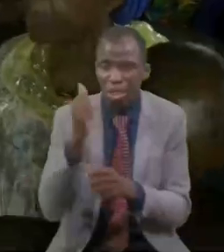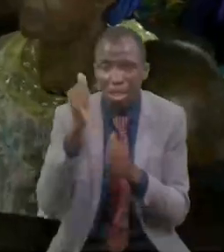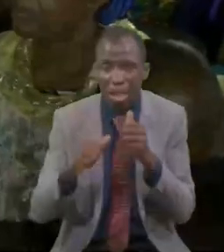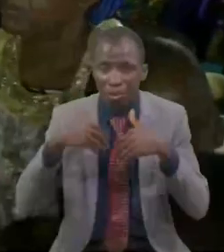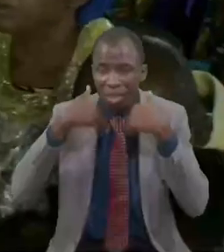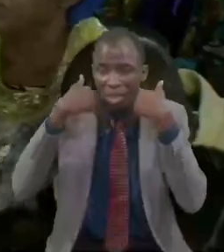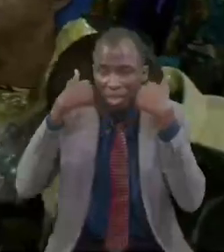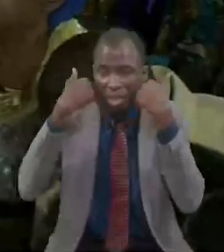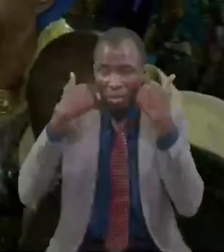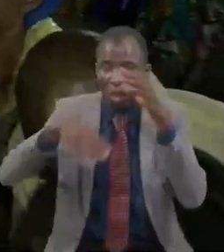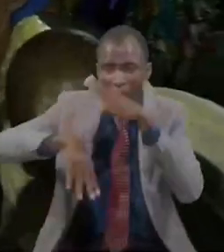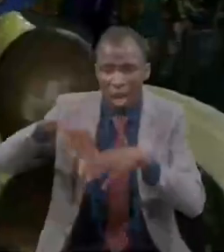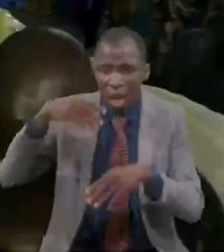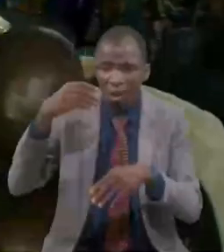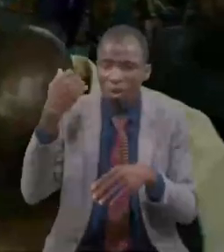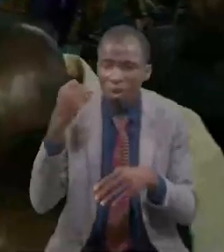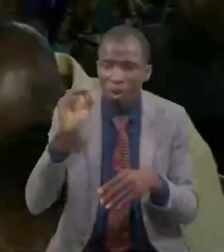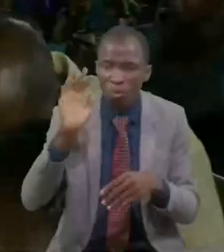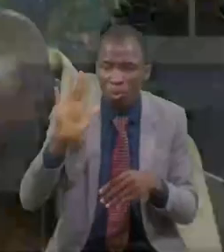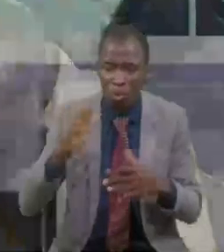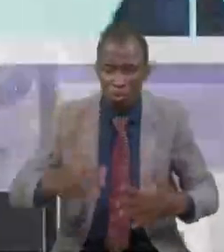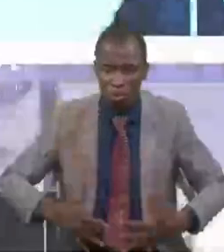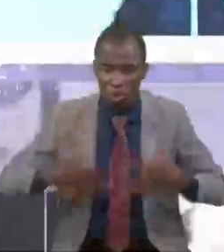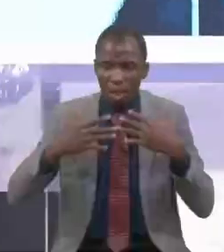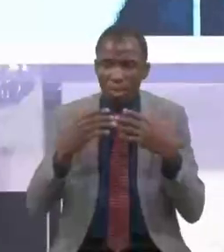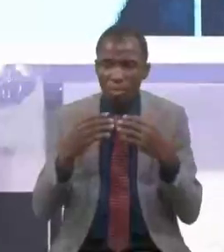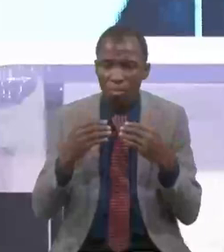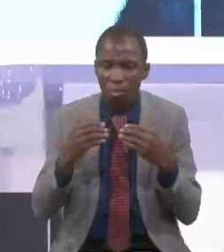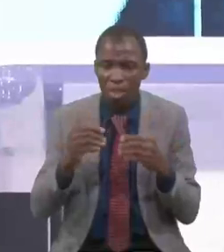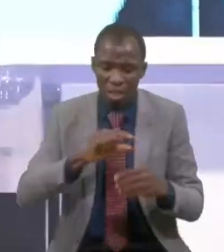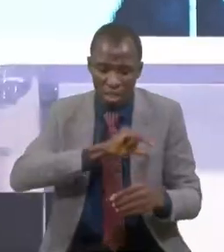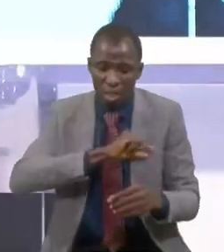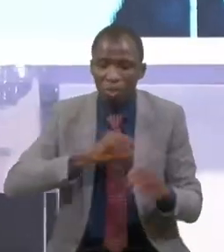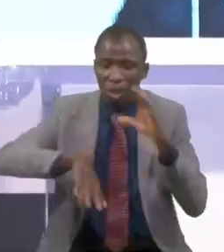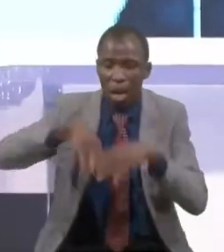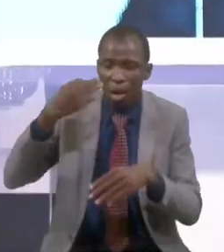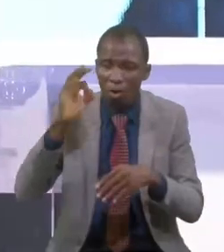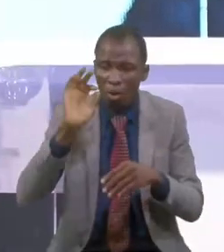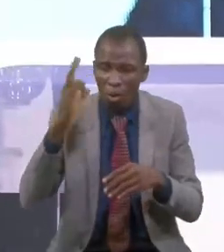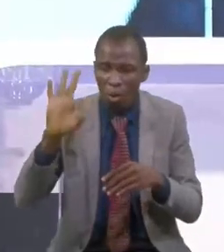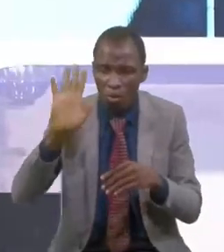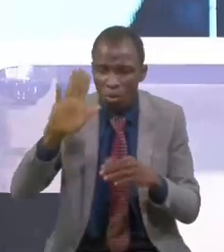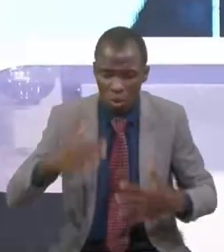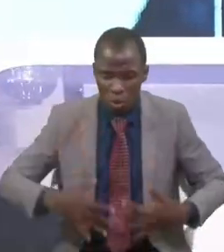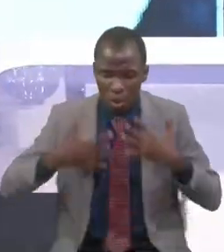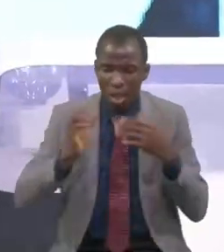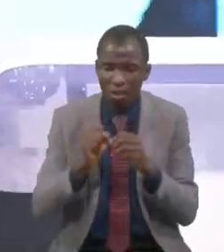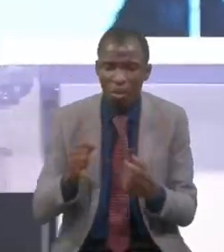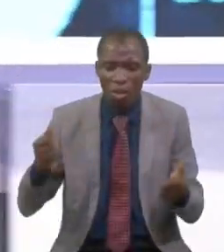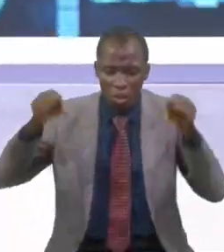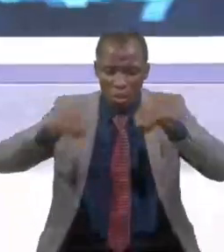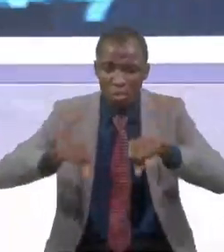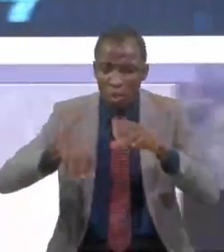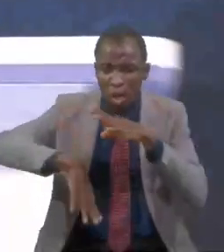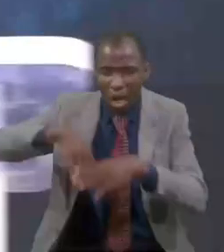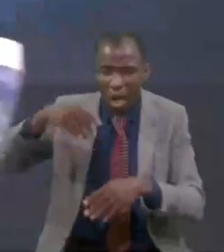ôter tout au probl de votre vie il va ôter la culpabilité la condamnation